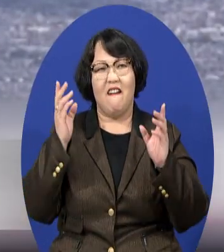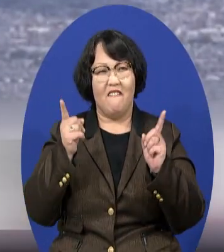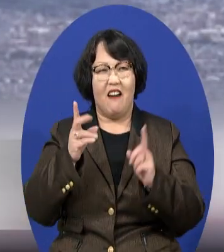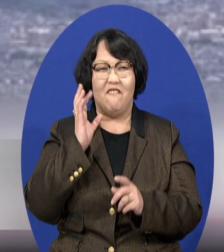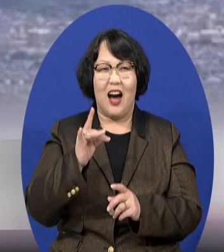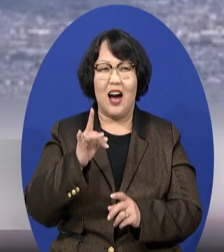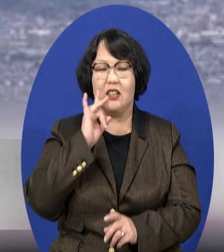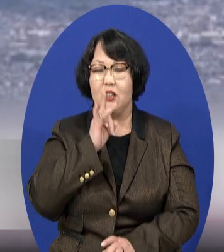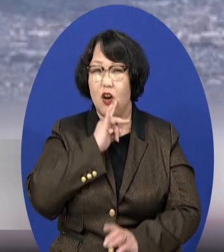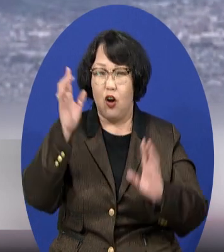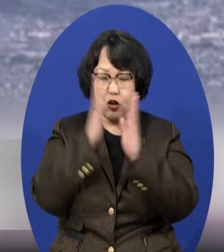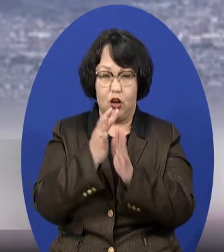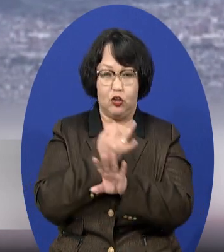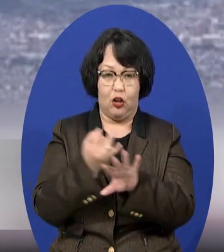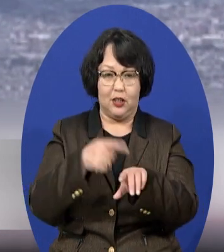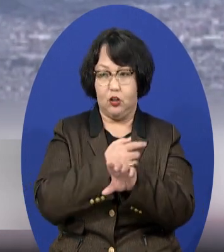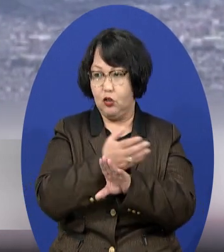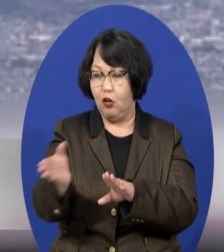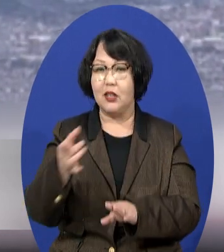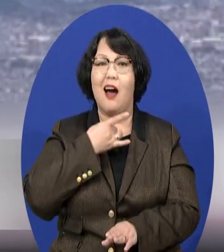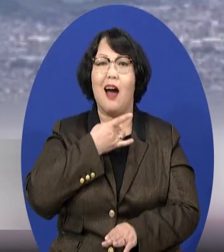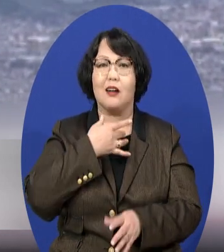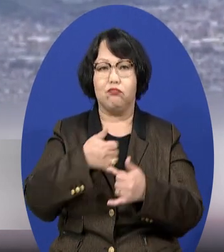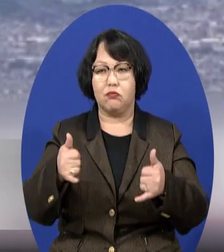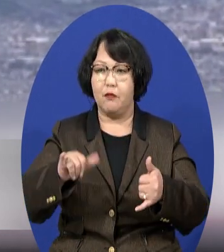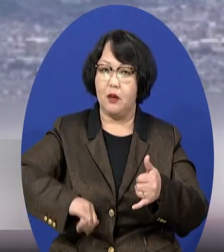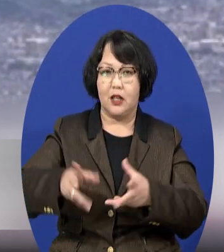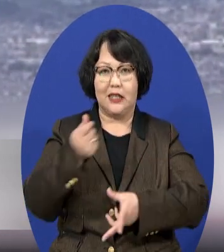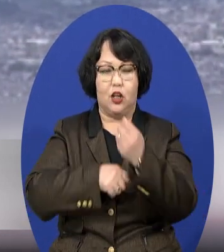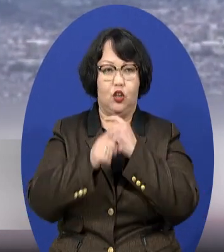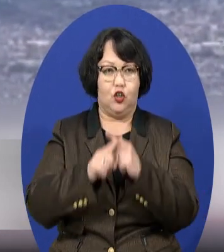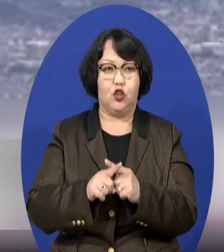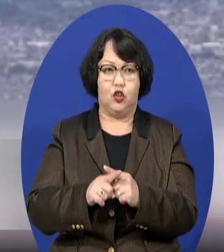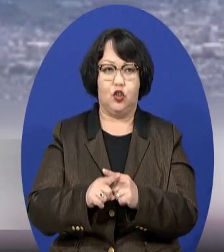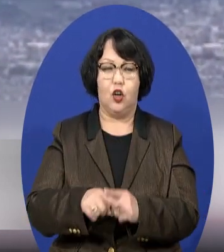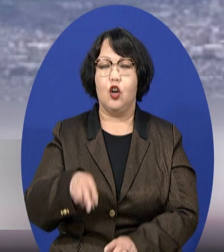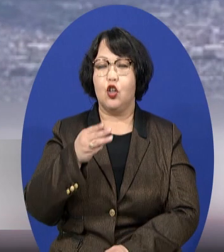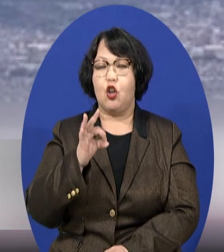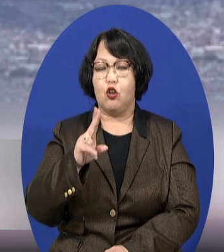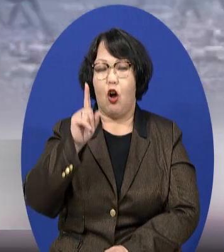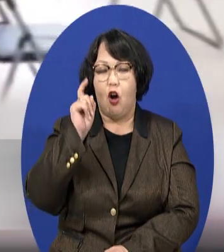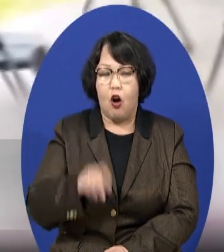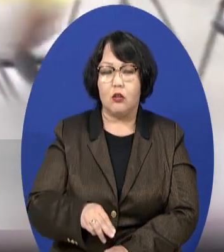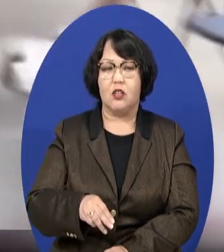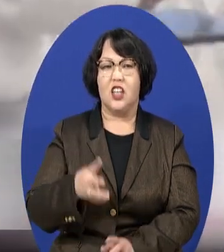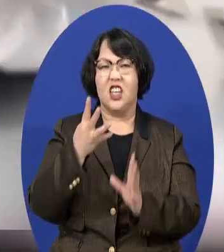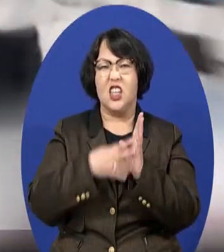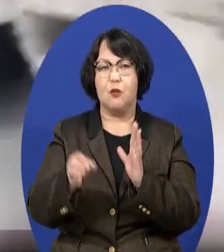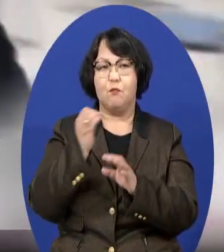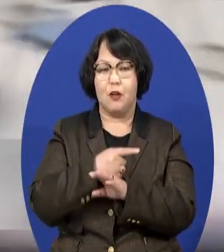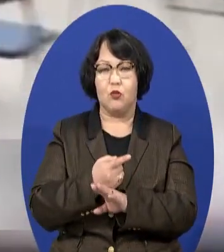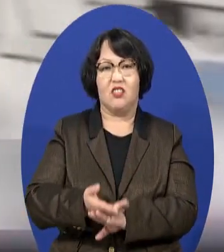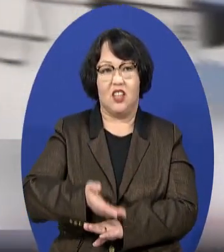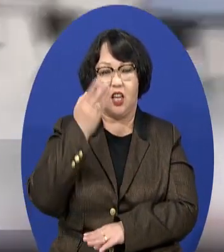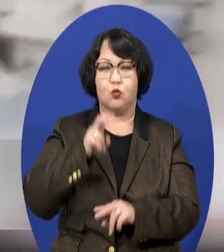цагаас хойш согтууруулах хундаагаар иргэдэд үйлчлэхгүй. Токио хотод бар зоогийн газруудаар үйлчлүүлэгчид 90 минутаас илүү